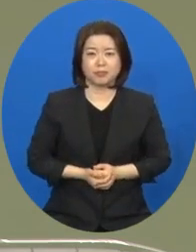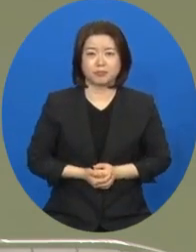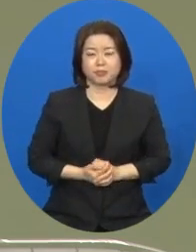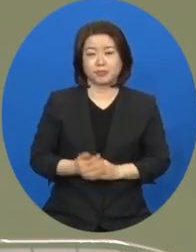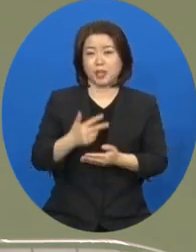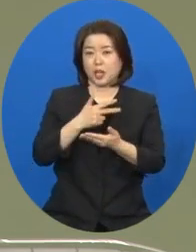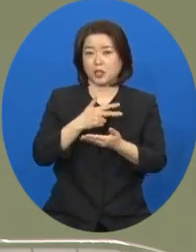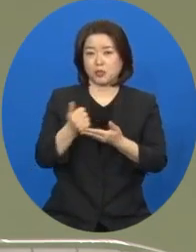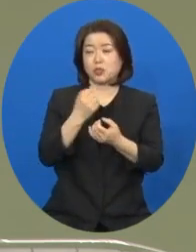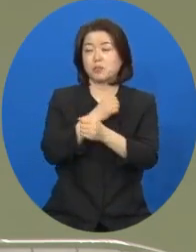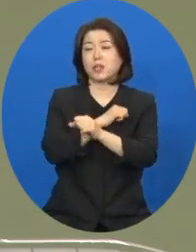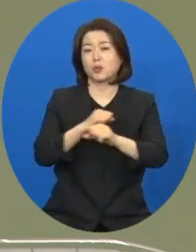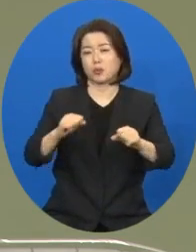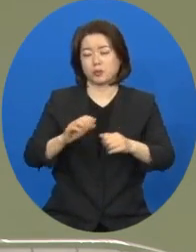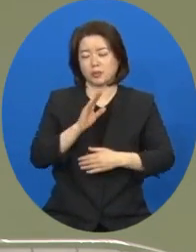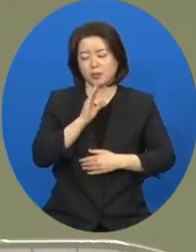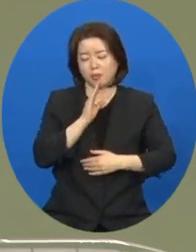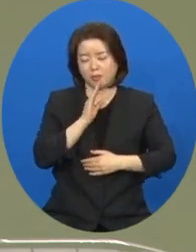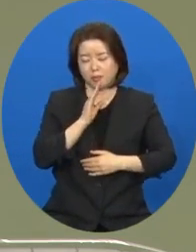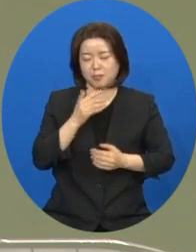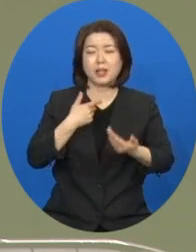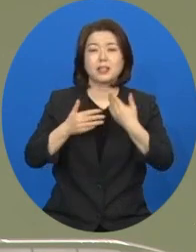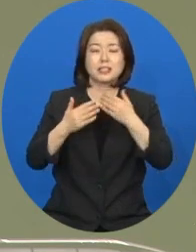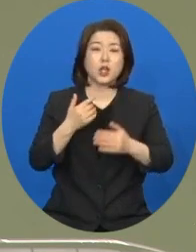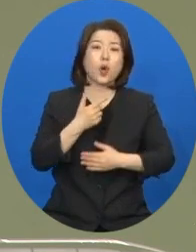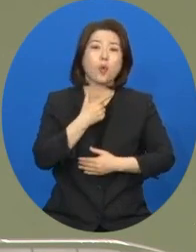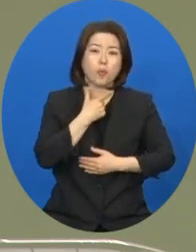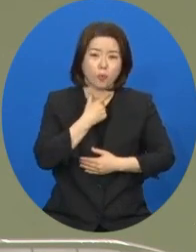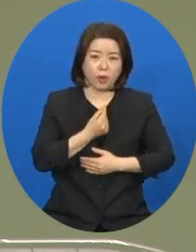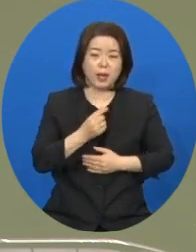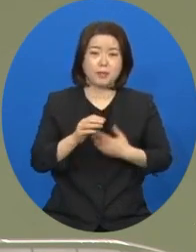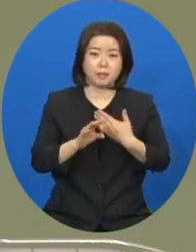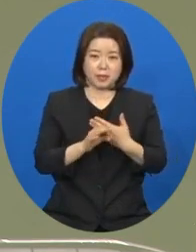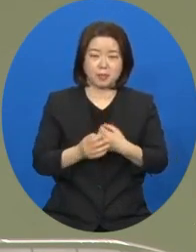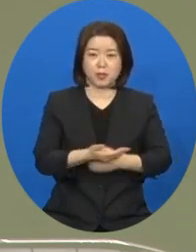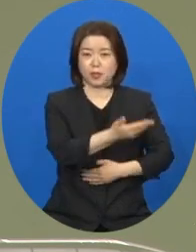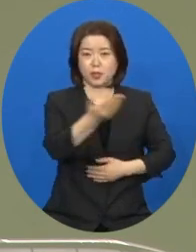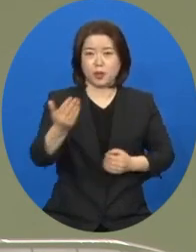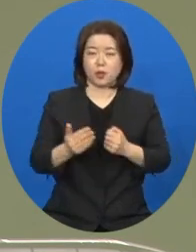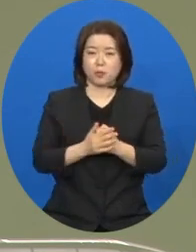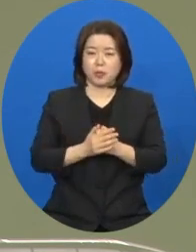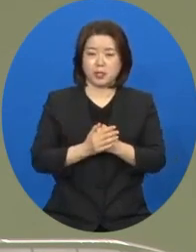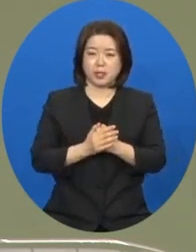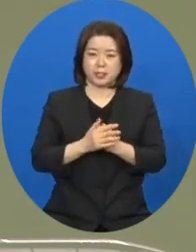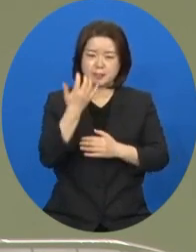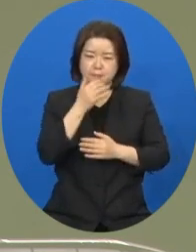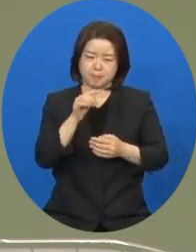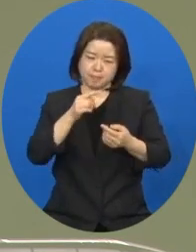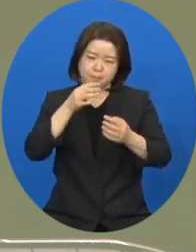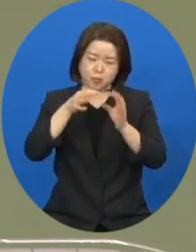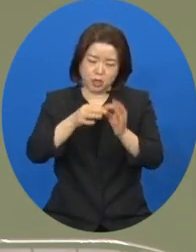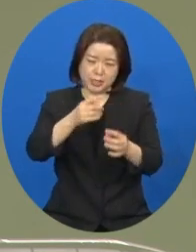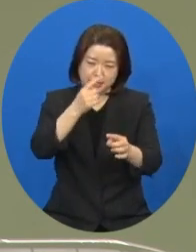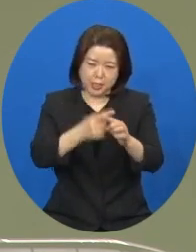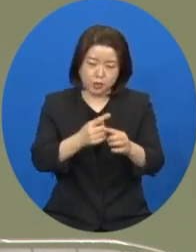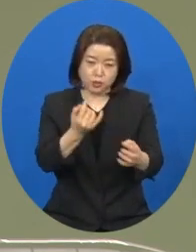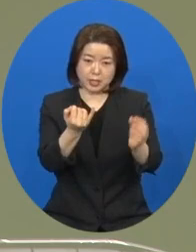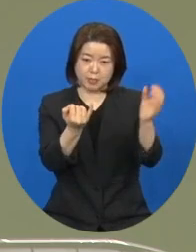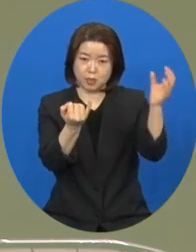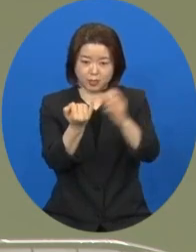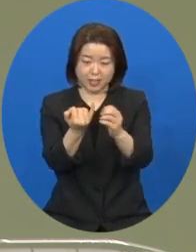주님의 용서를 정말 체험하려면 여러분이 이 가늠한 여인 현장에 붙잡힌 이 여인과